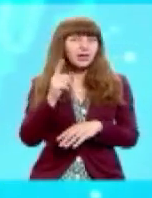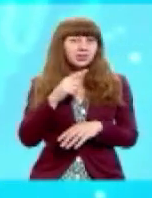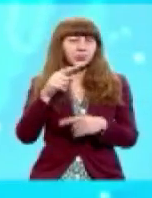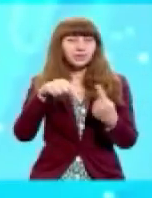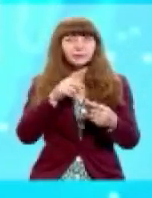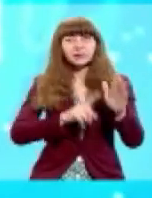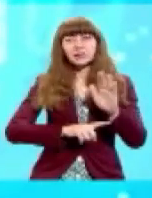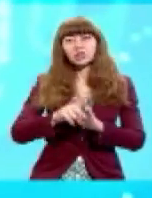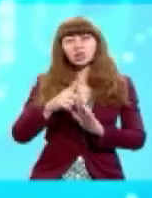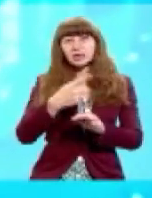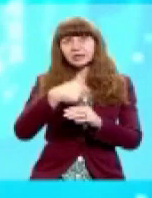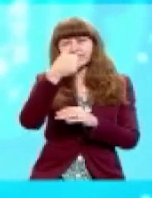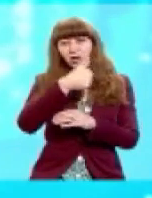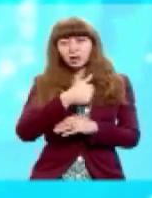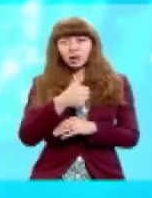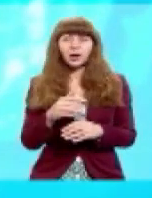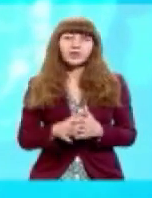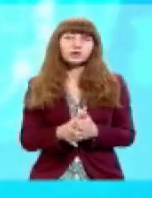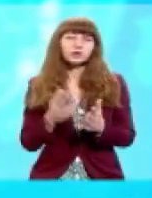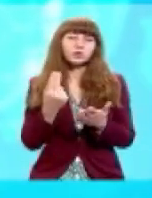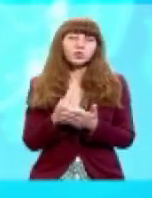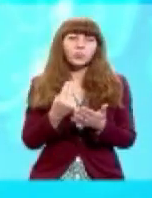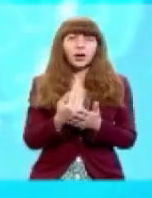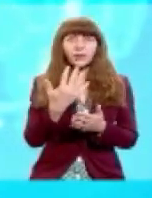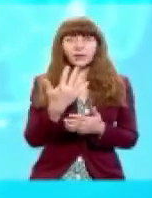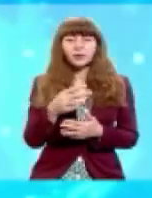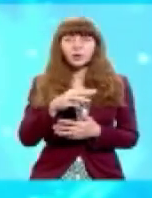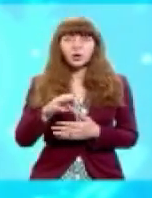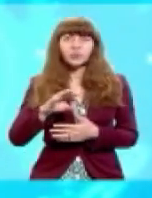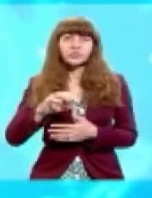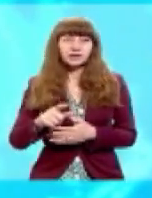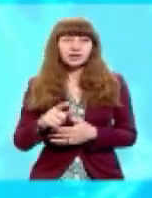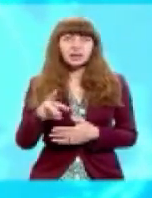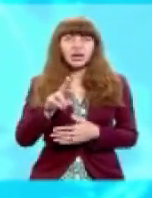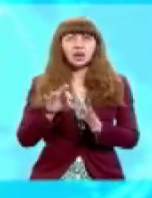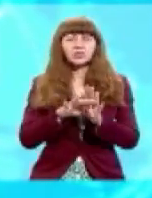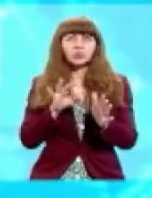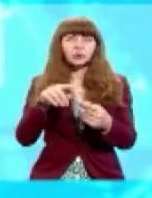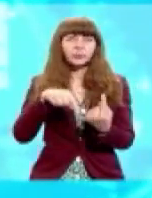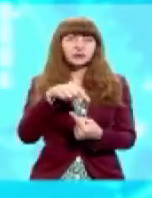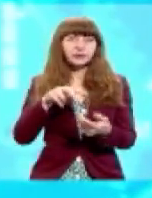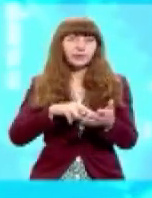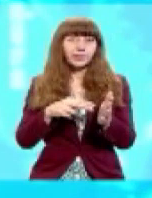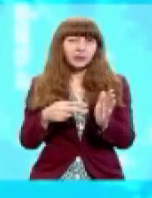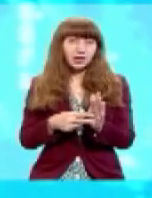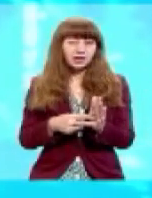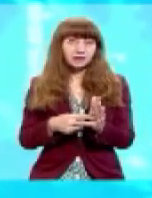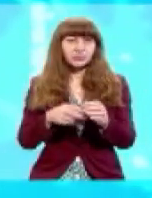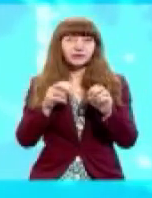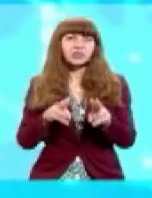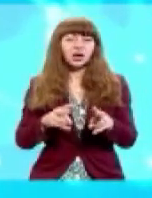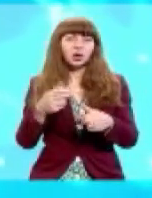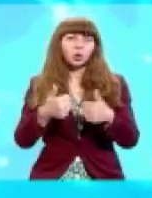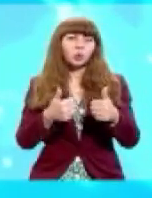бизнесменов стартовало с начала этого года. Максимальная сумма займа – 5 миллионов тенге. Для отбора бизнес-проектов создана специальная